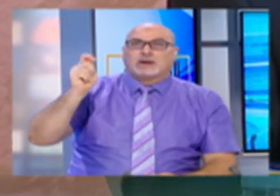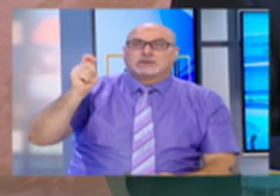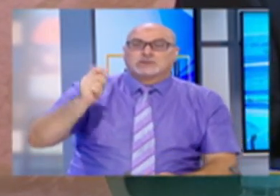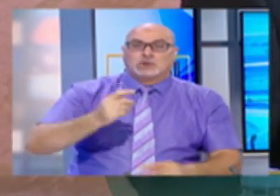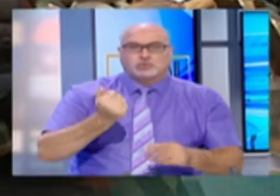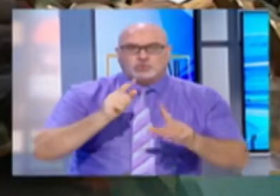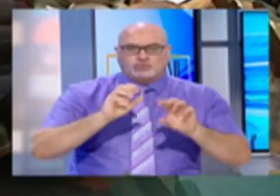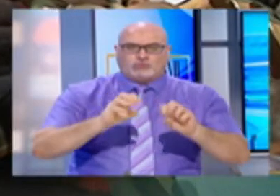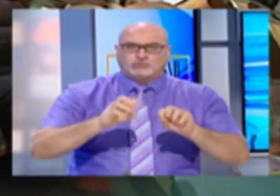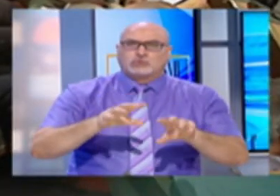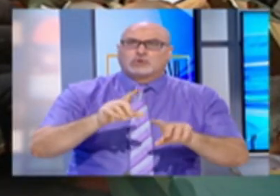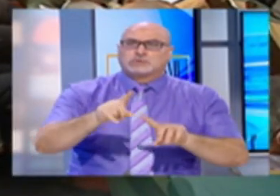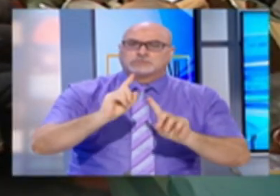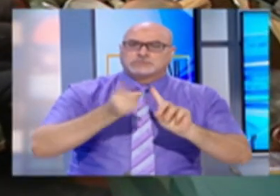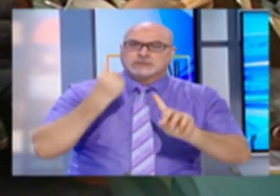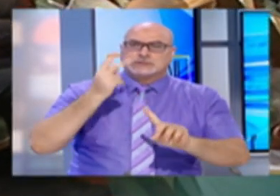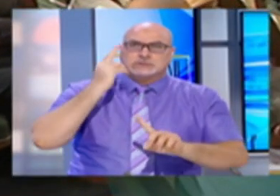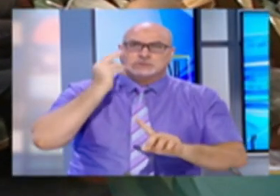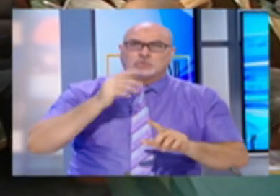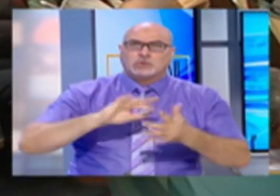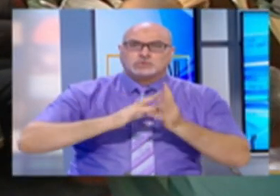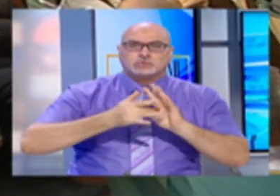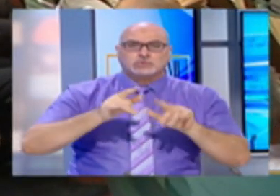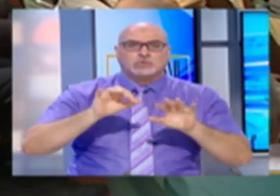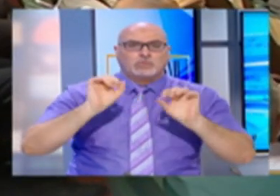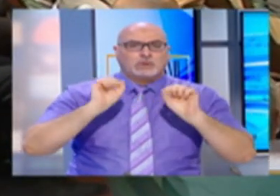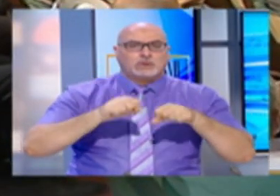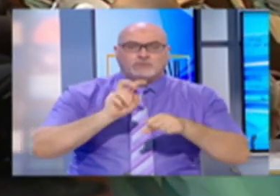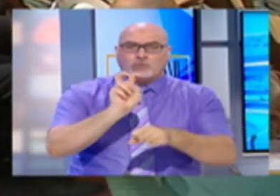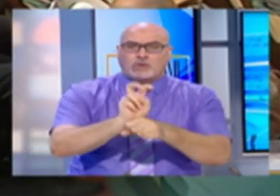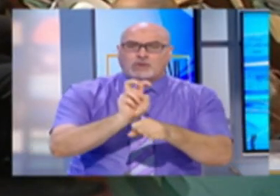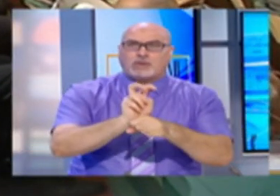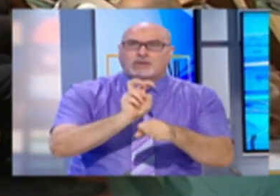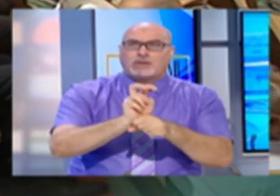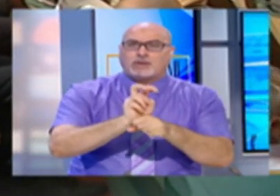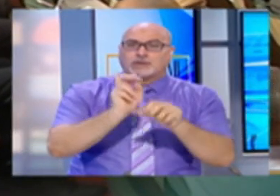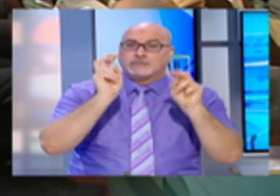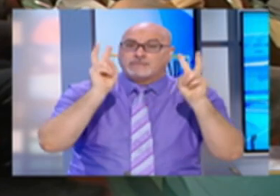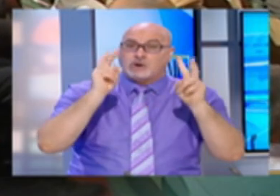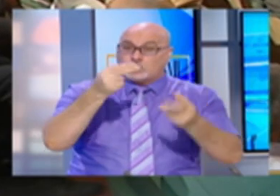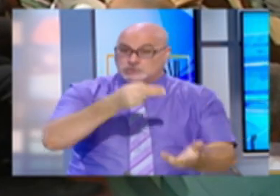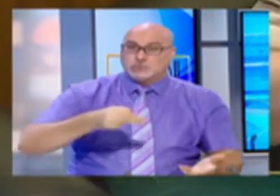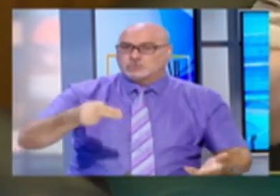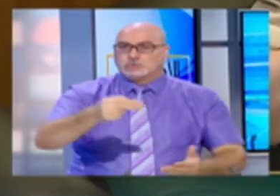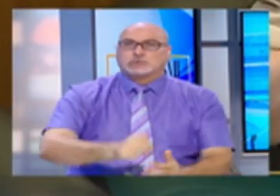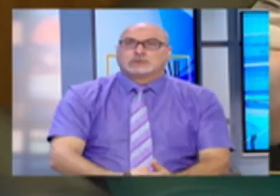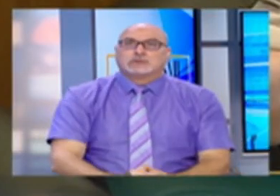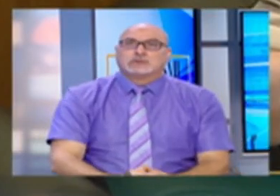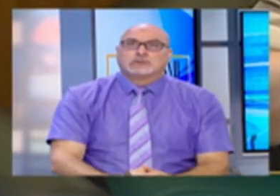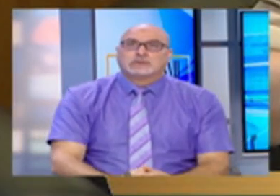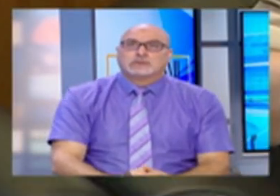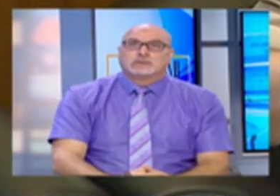الأساتذة المختصين الذين أجمعوا على ضرورة الحفاظ على هذه الرموز الوطنية. هذه